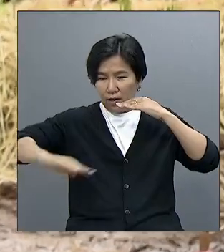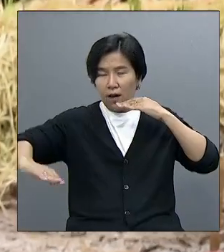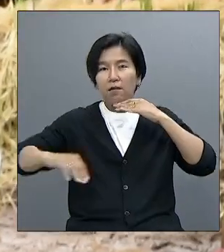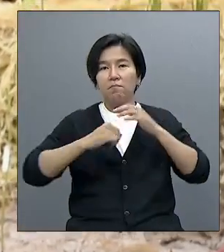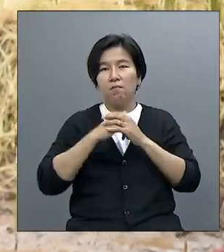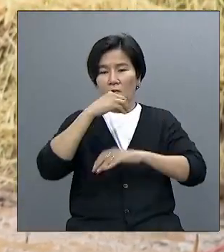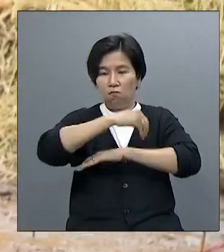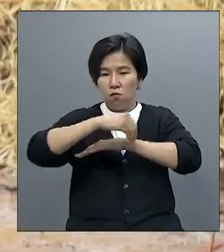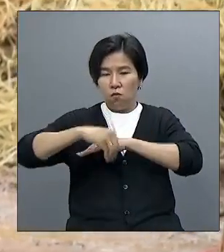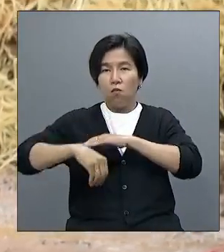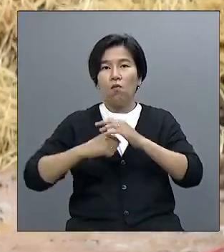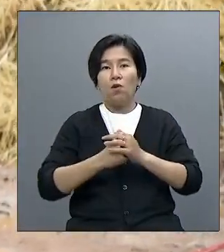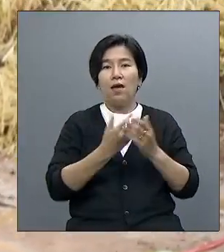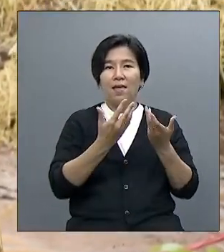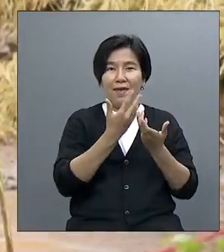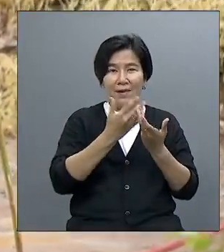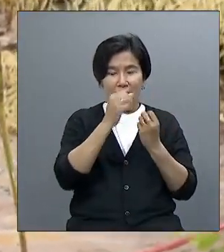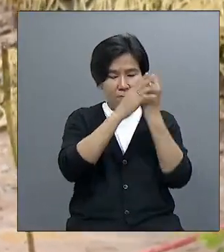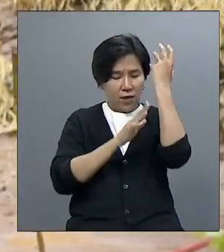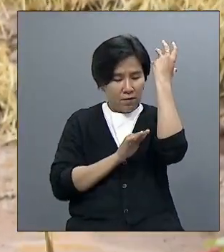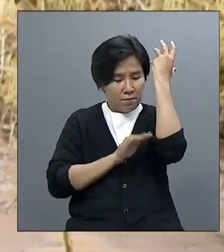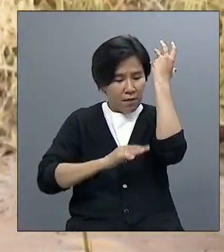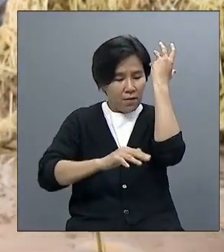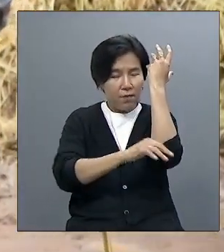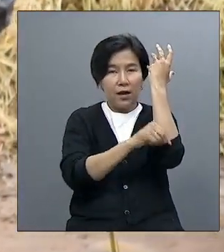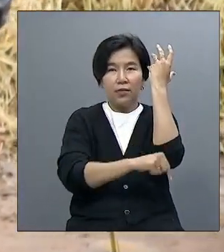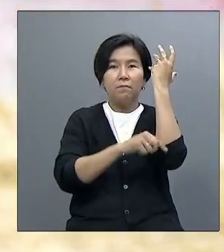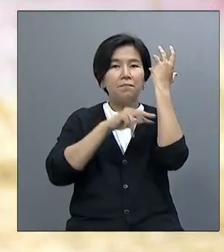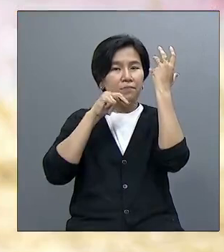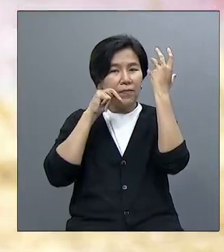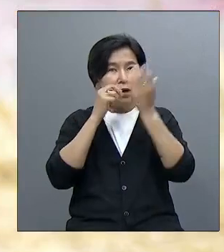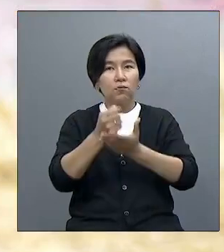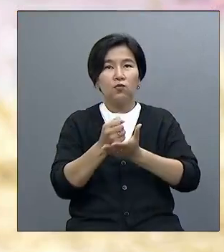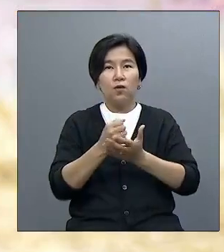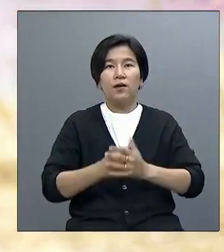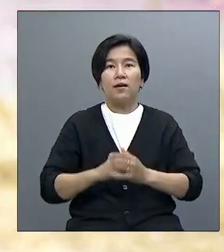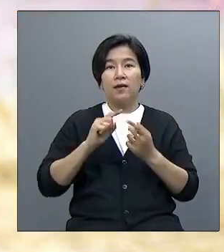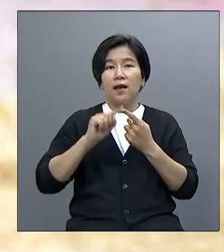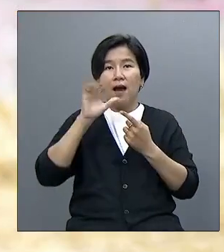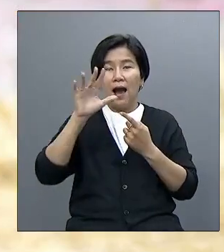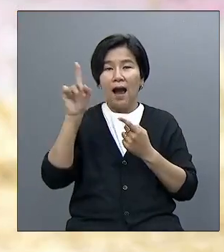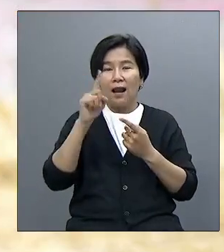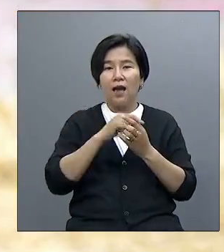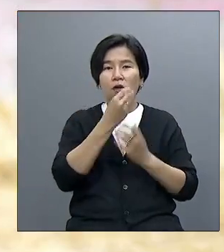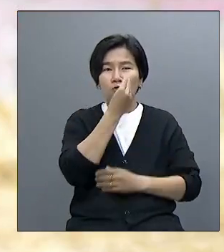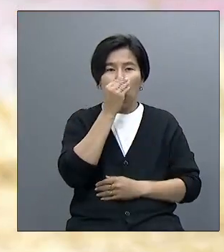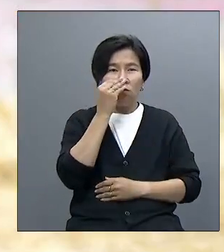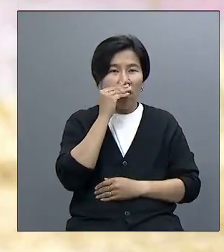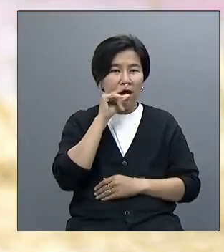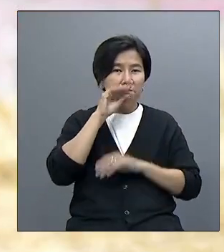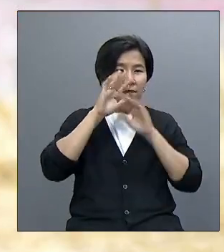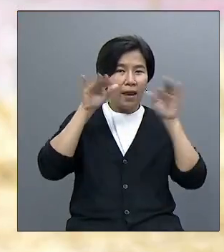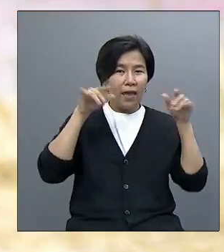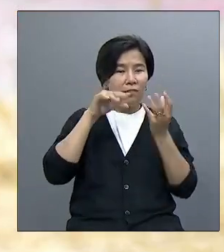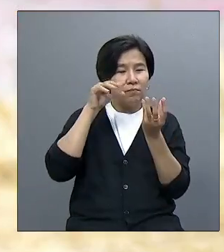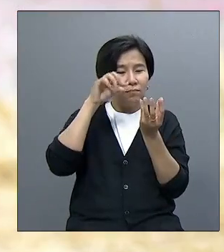หญ้าแฝดเพื่ออนุรักษ์ดินและน้ำ 5. การปลูกมะการปลูกดอกไม้เพื่อล่อมแมลง 6. การหุ้มดินและหุ้มฟา